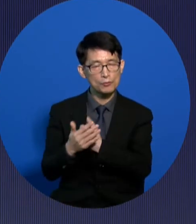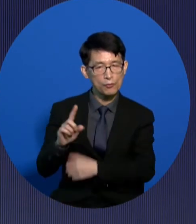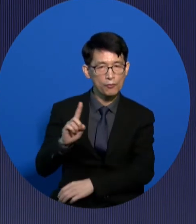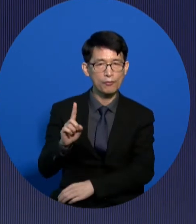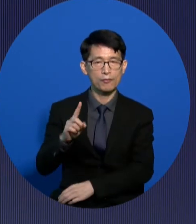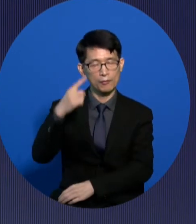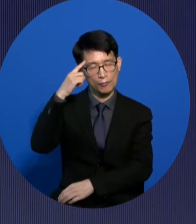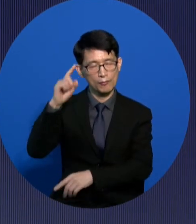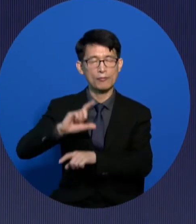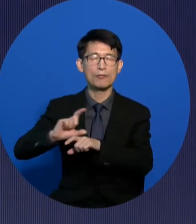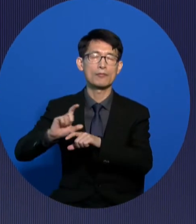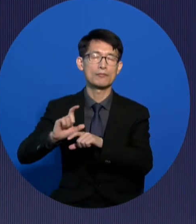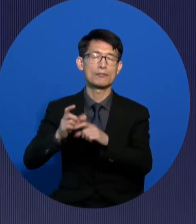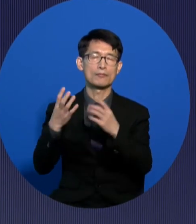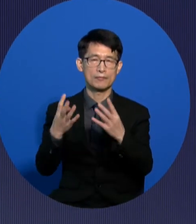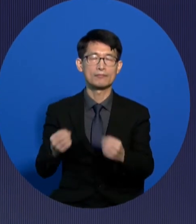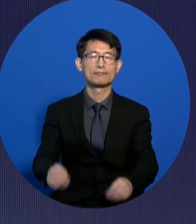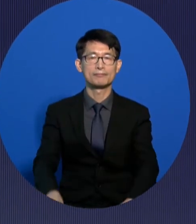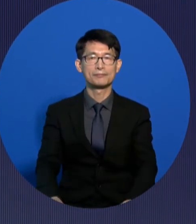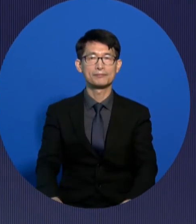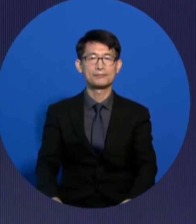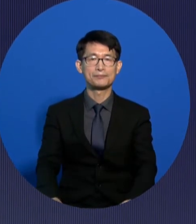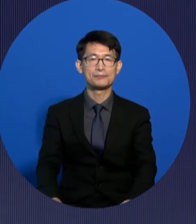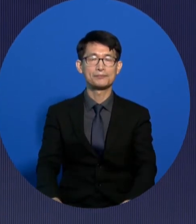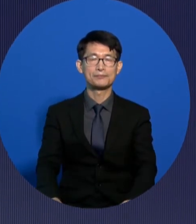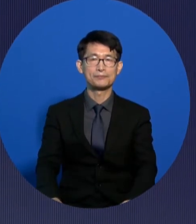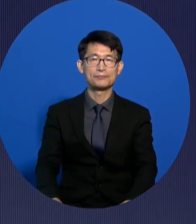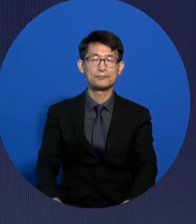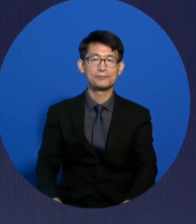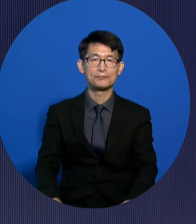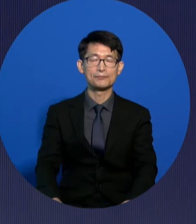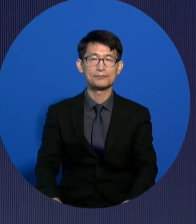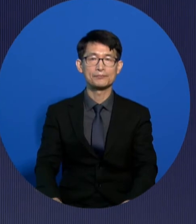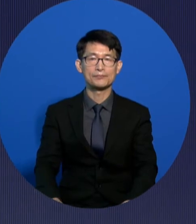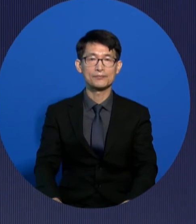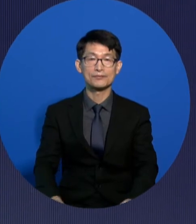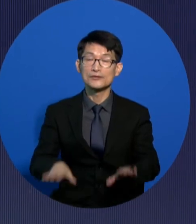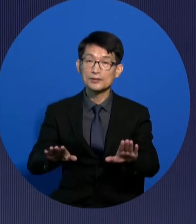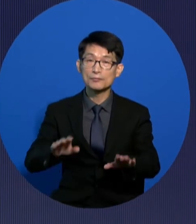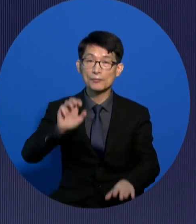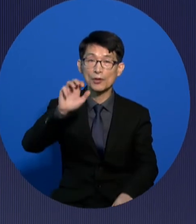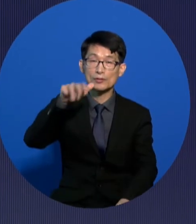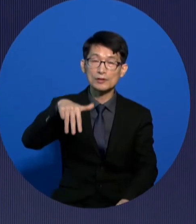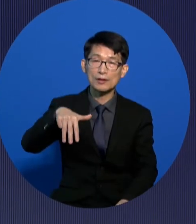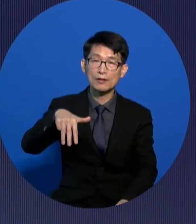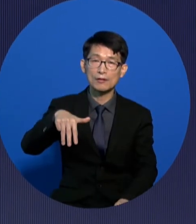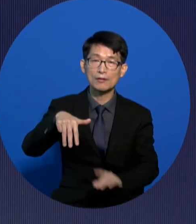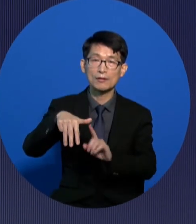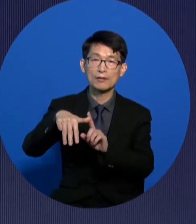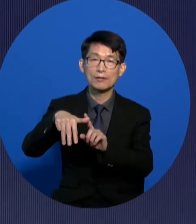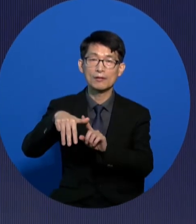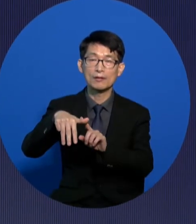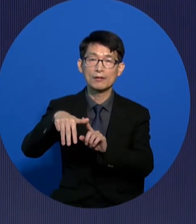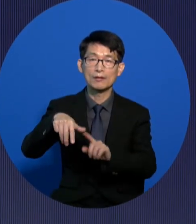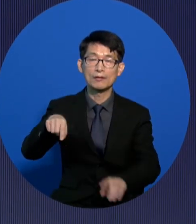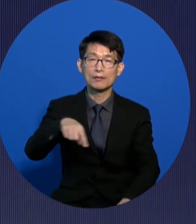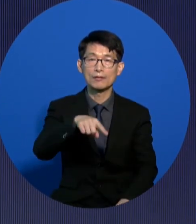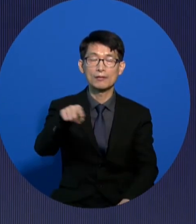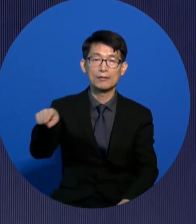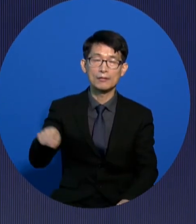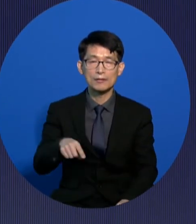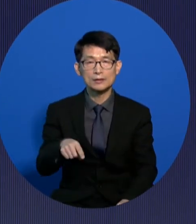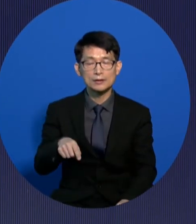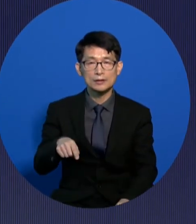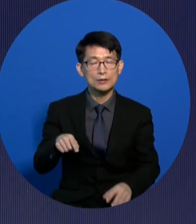생각합니다. 그런데 평창은 없습니다. 지금 이 포럼에 가지고 있는 가치가